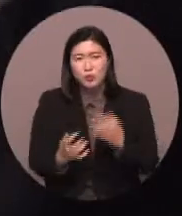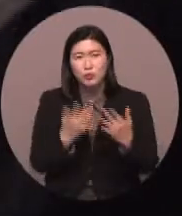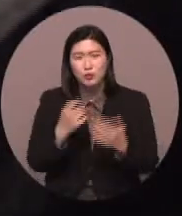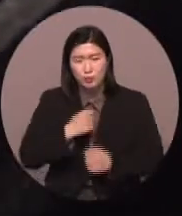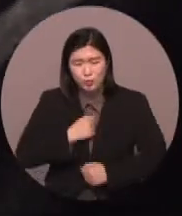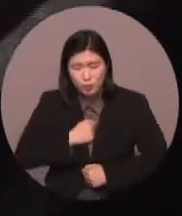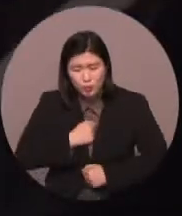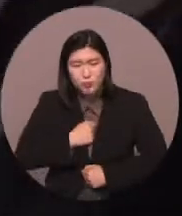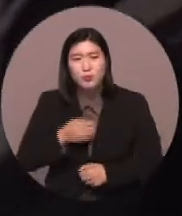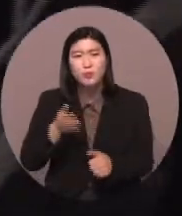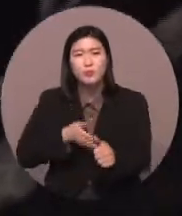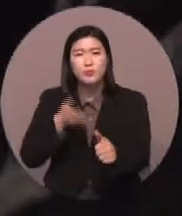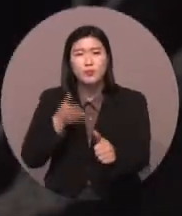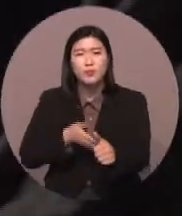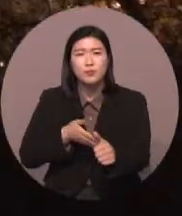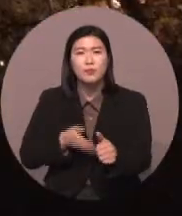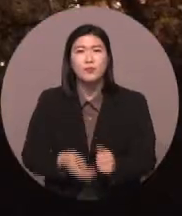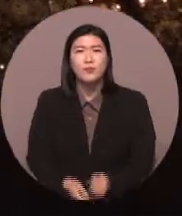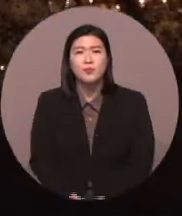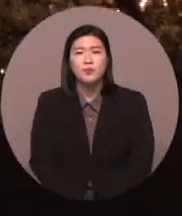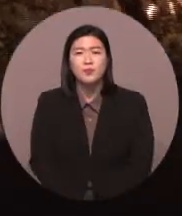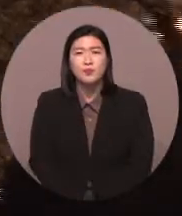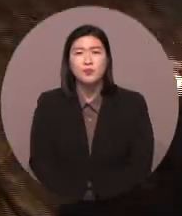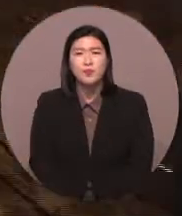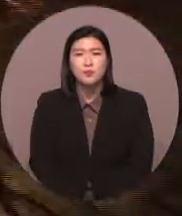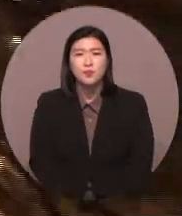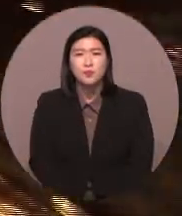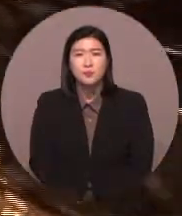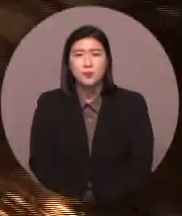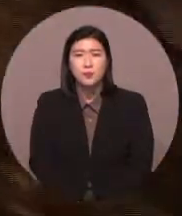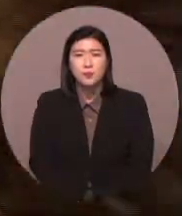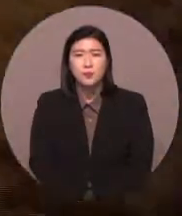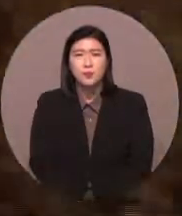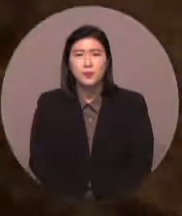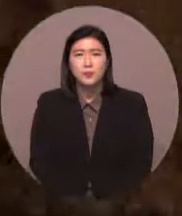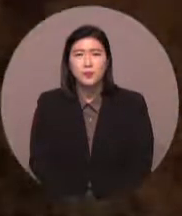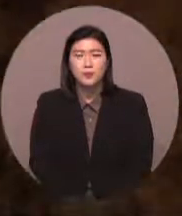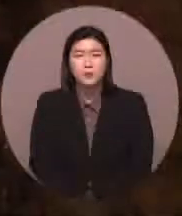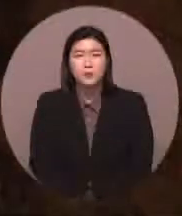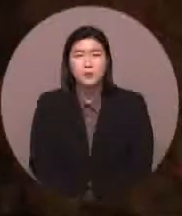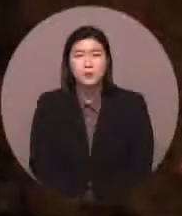보는 경각심이 중요하다고 당부했습니다. MBC 뉴스 조형찬입니다.